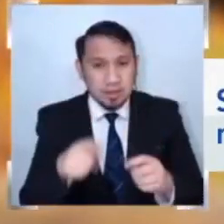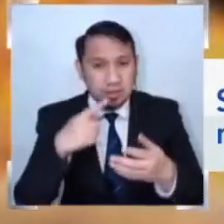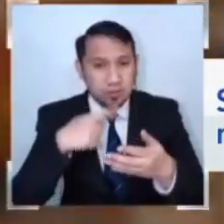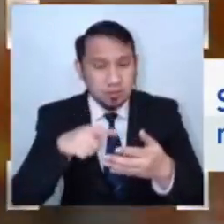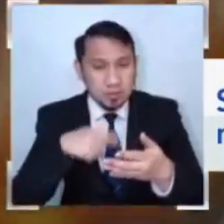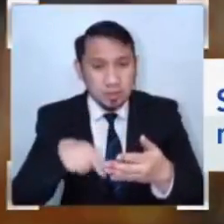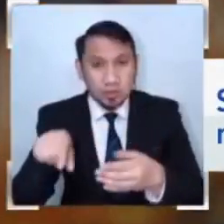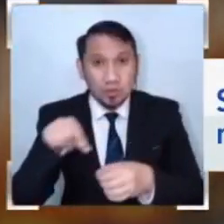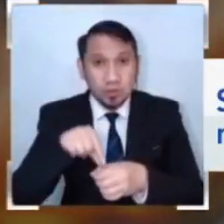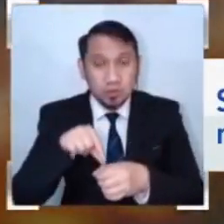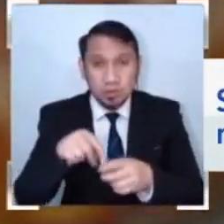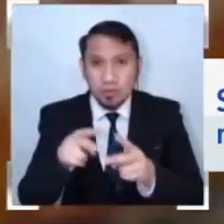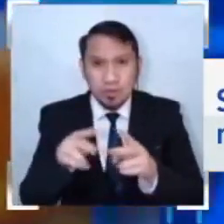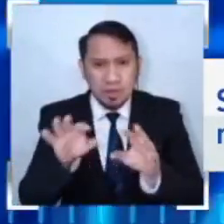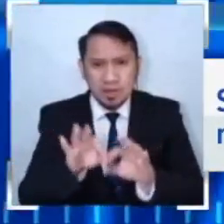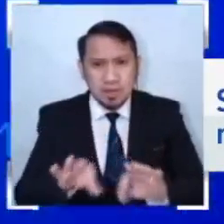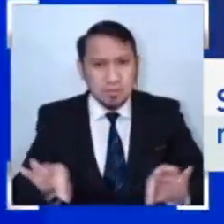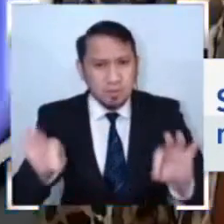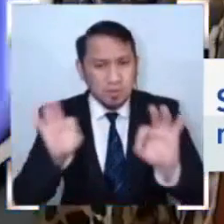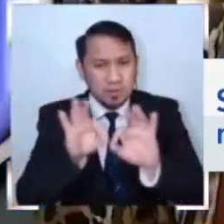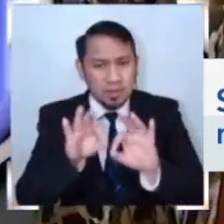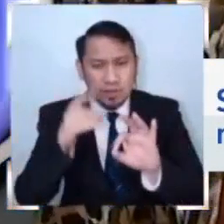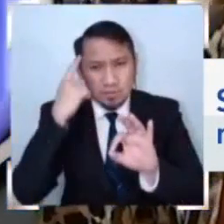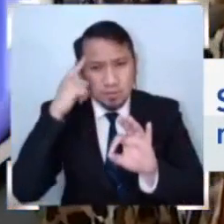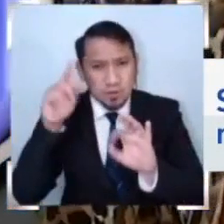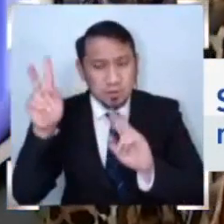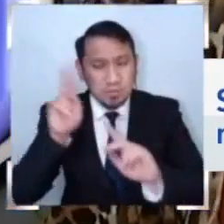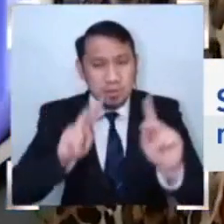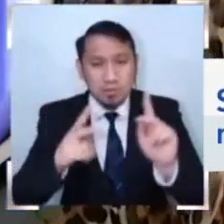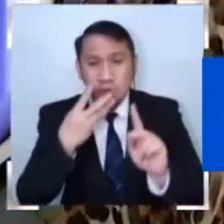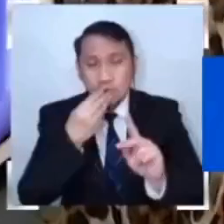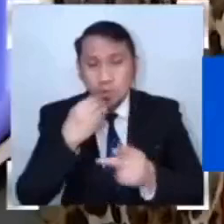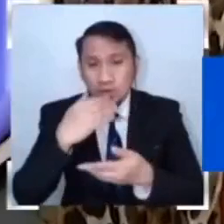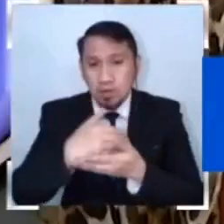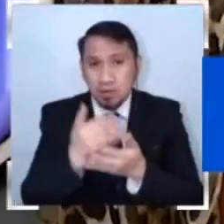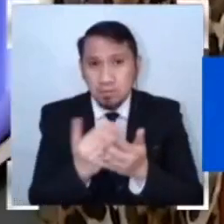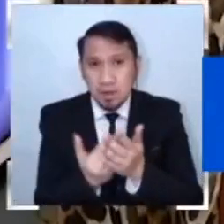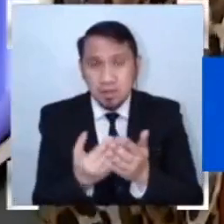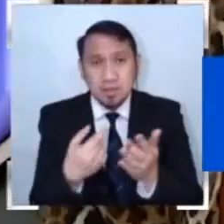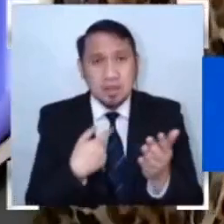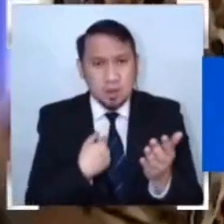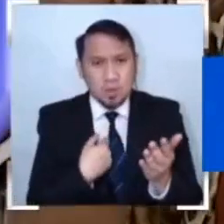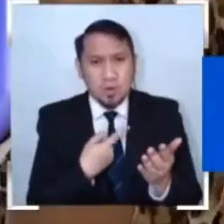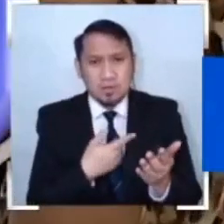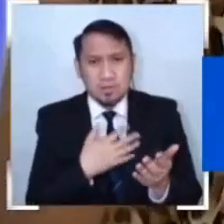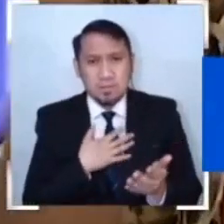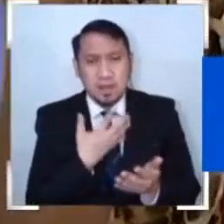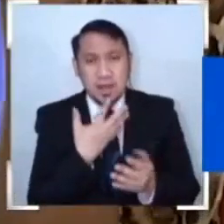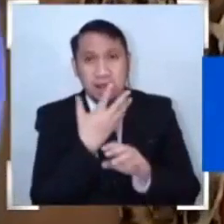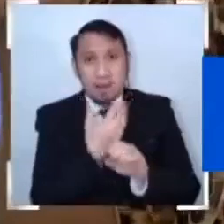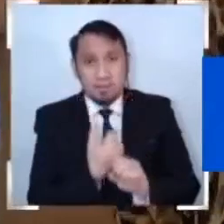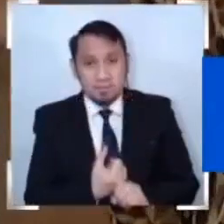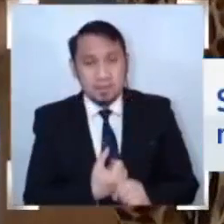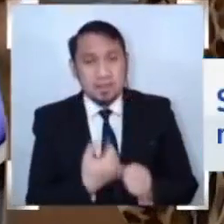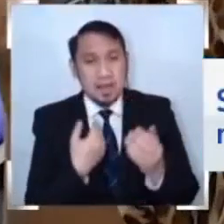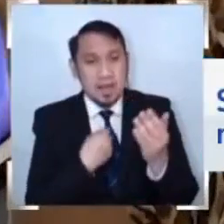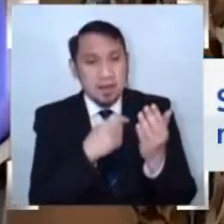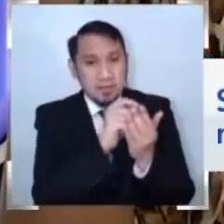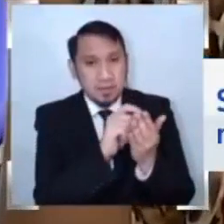ang price tag sa mga mamimiling nagbabudget. Nililista ko yan eh, di ba? So actually, lagi ako may calculator